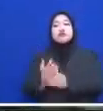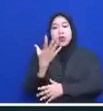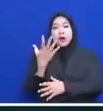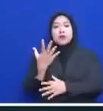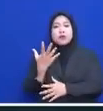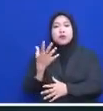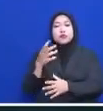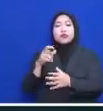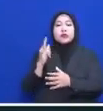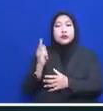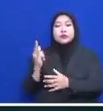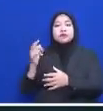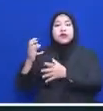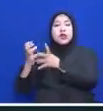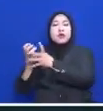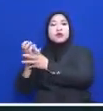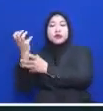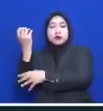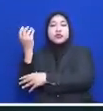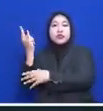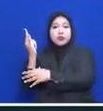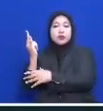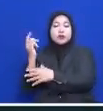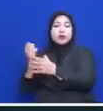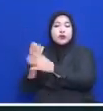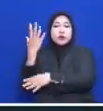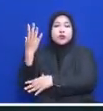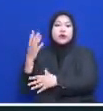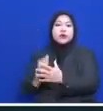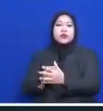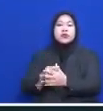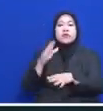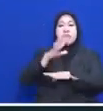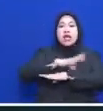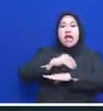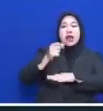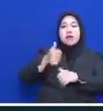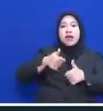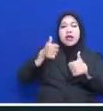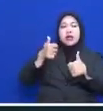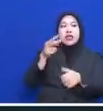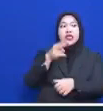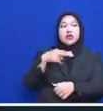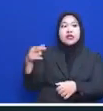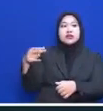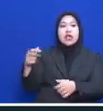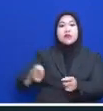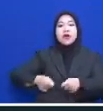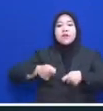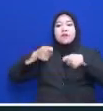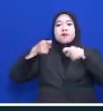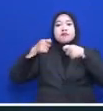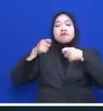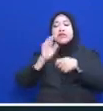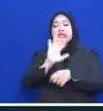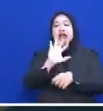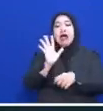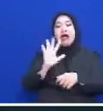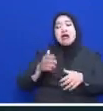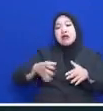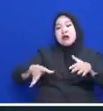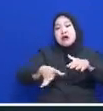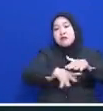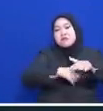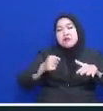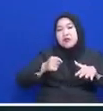sudah mampu untuk tetap tumbuh dan terpelihara dengan baik. Negara tidak membiarkan korupsi seperti sekarang ini,